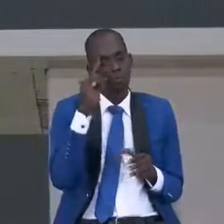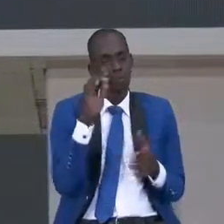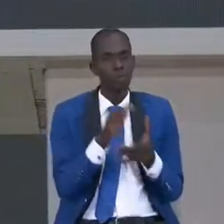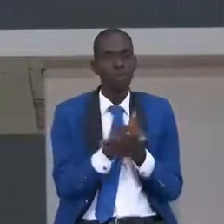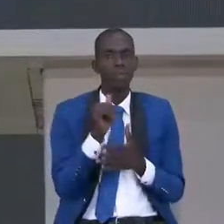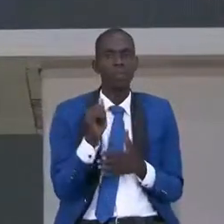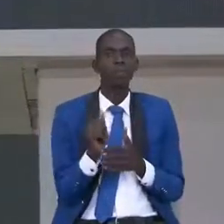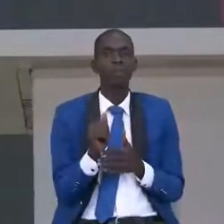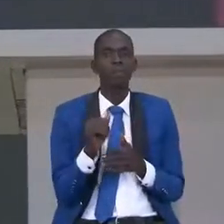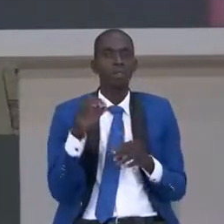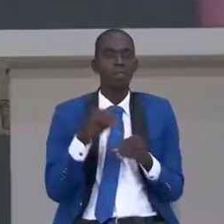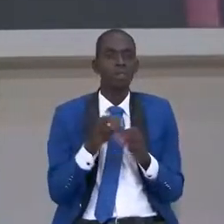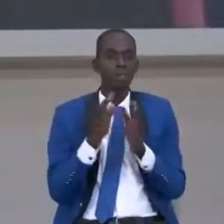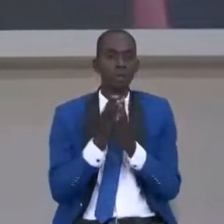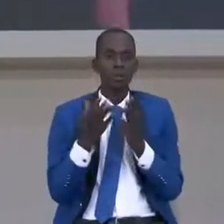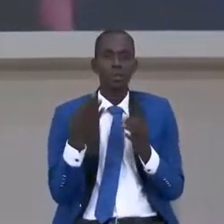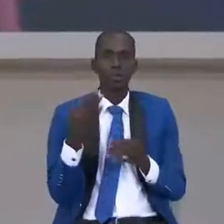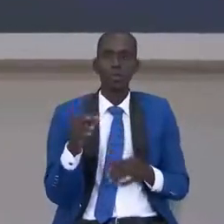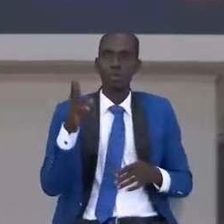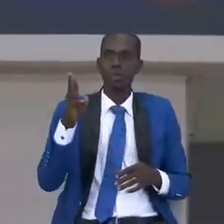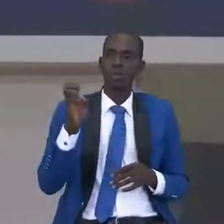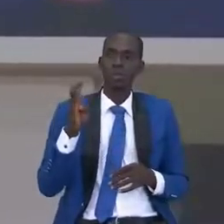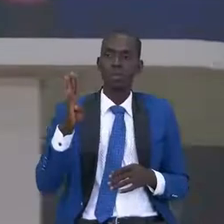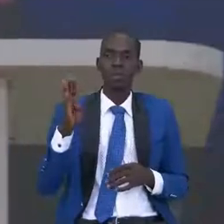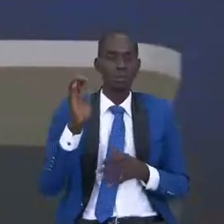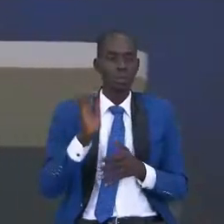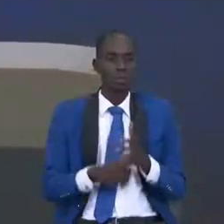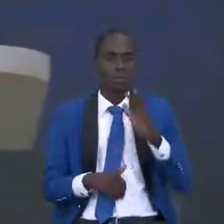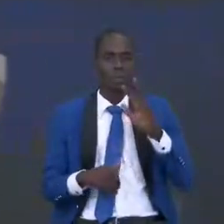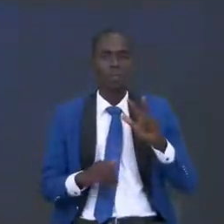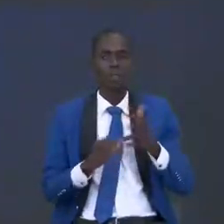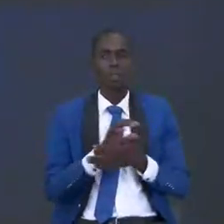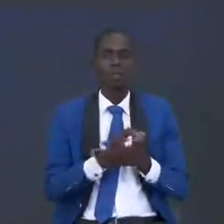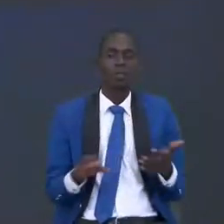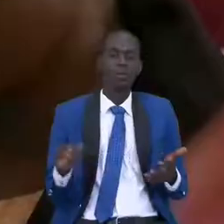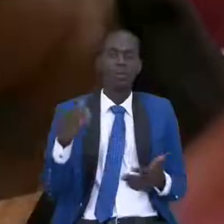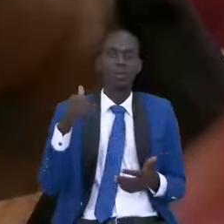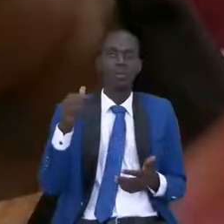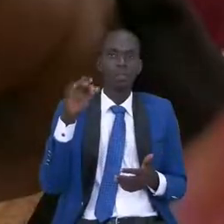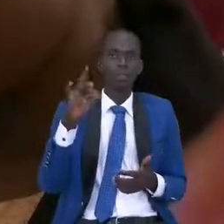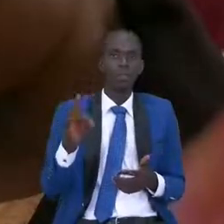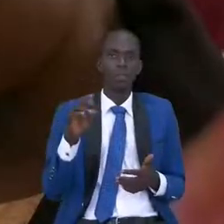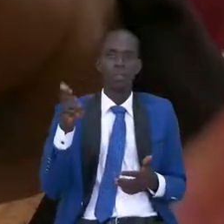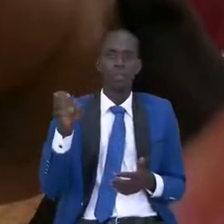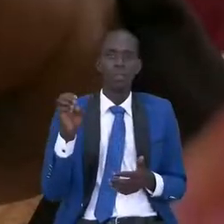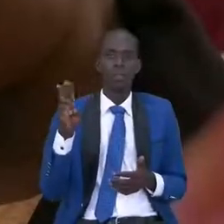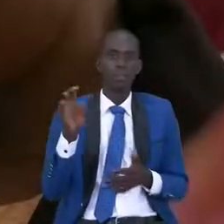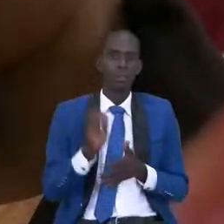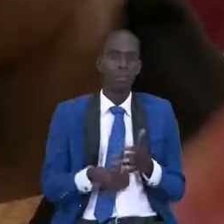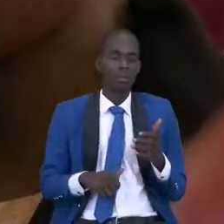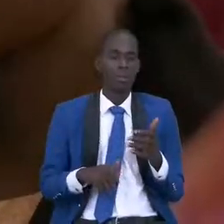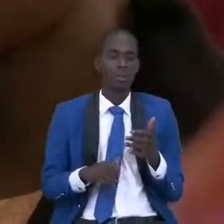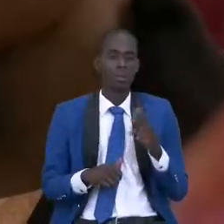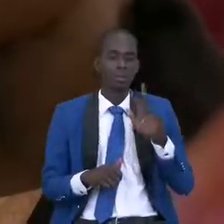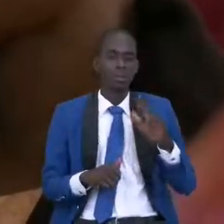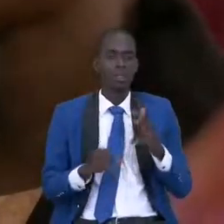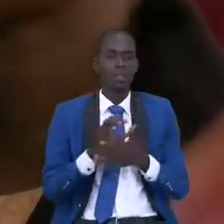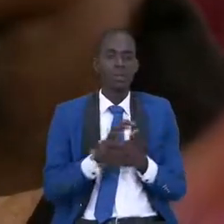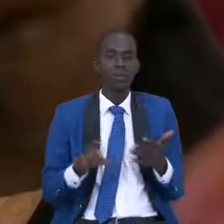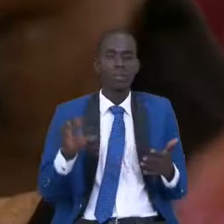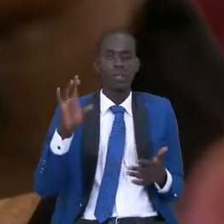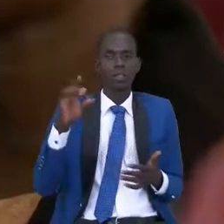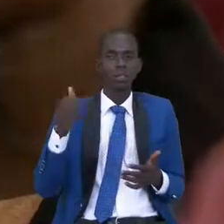En Hébreux, chapitre 3, 18 et 19. Hébreux 3, verset